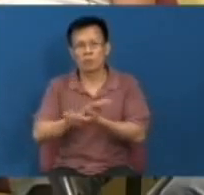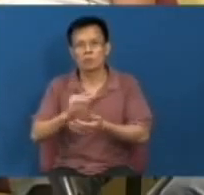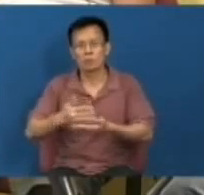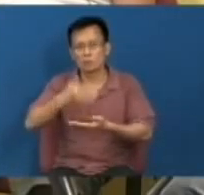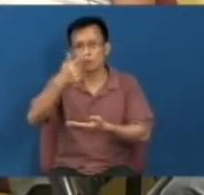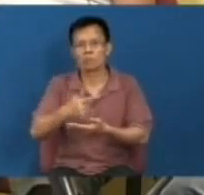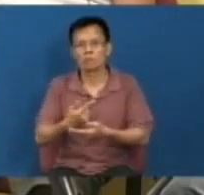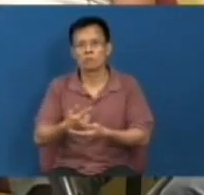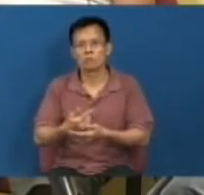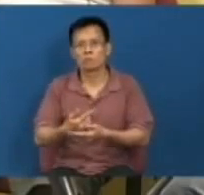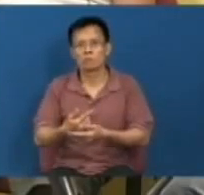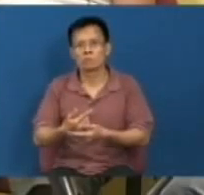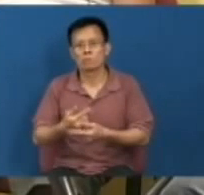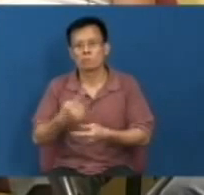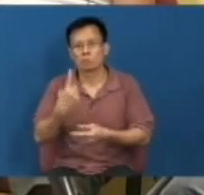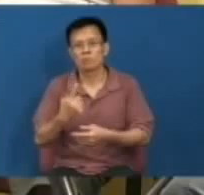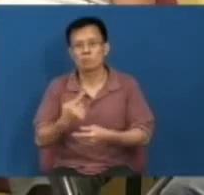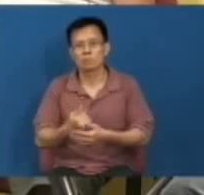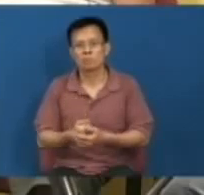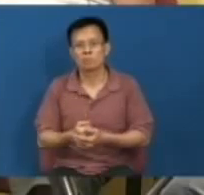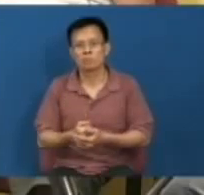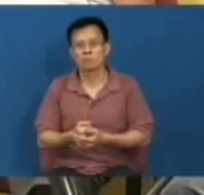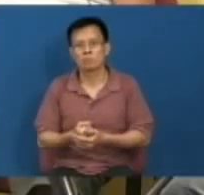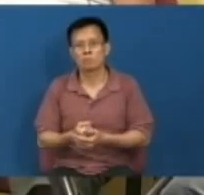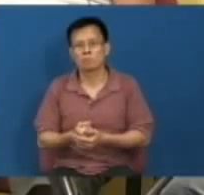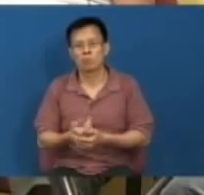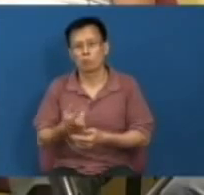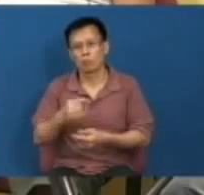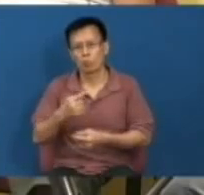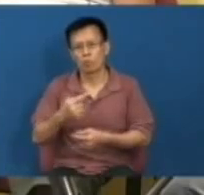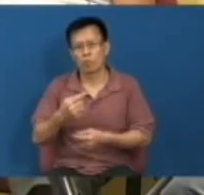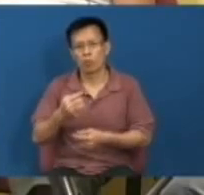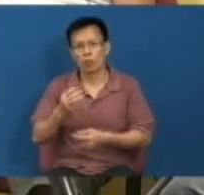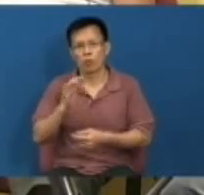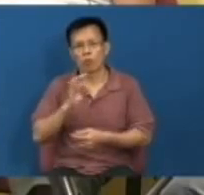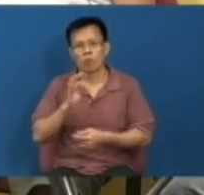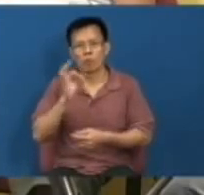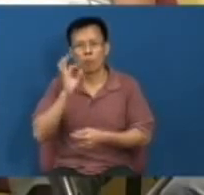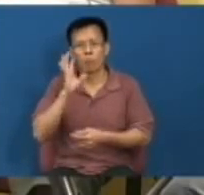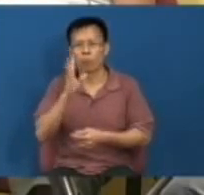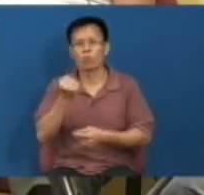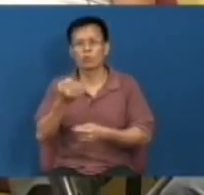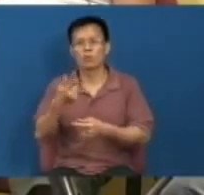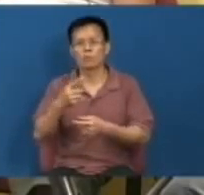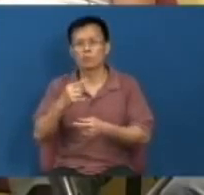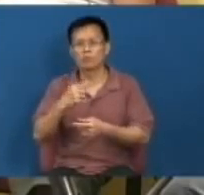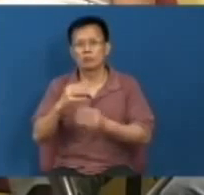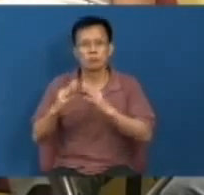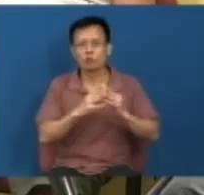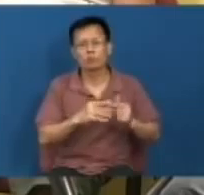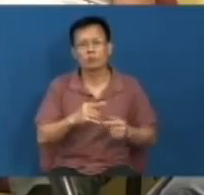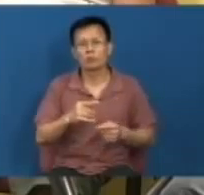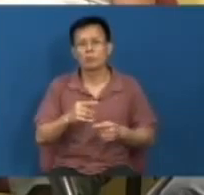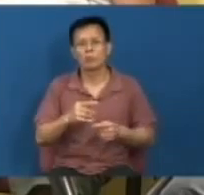辛苦啦。 係， 咁我唯有等佢抬我哋走咯。 係， 咁冇理由我係咁走噶，誓死掙扎，誓死都要保護家園噶啦，我哋唔會走